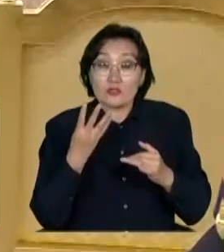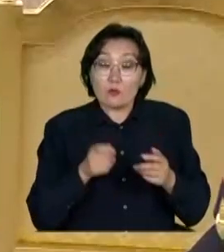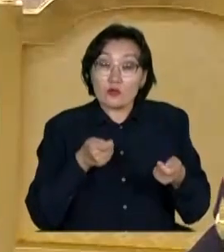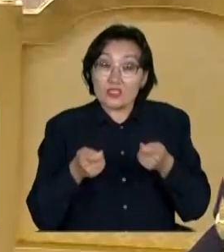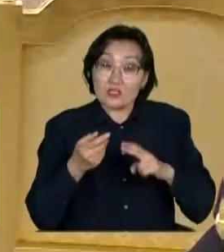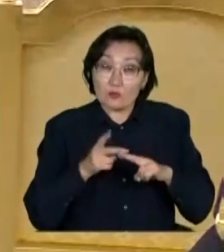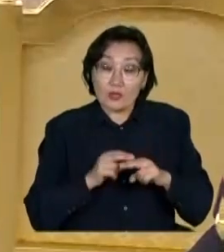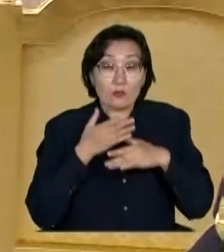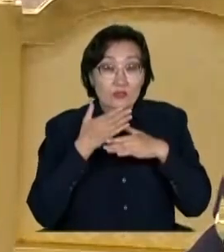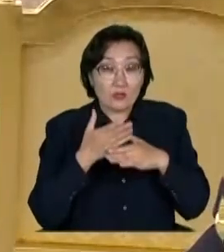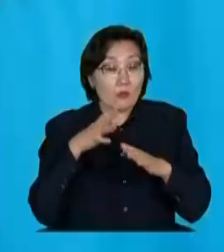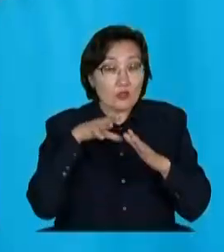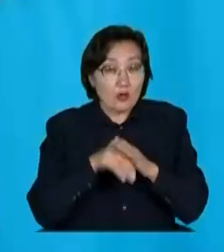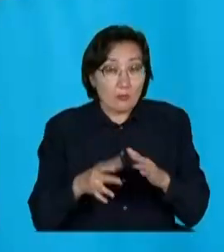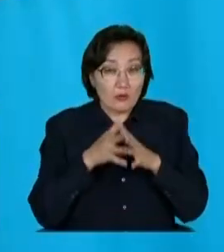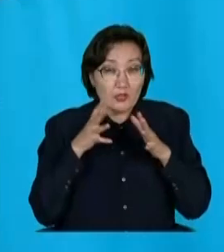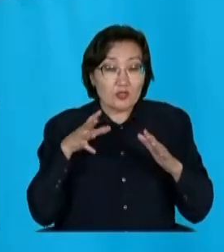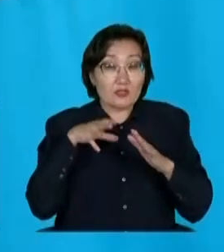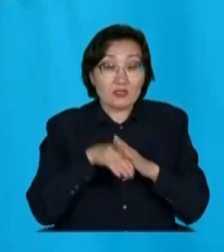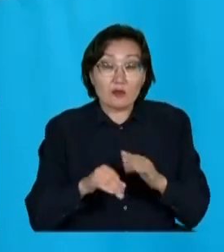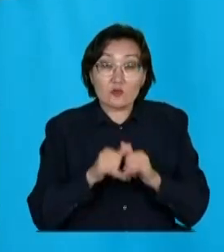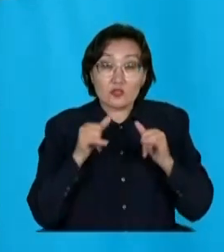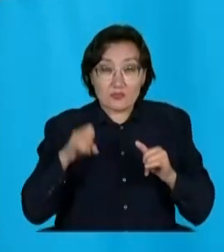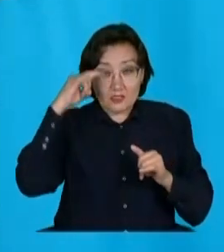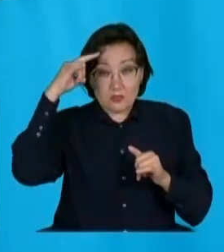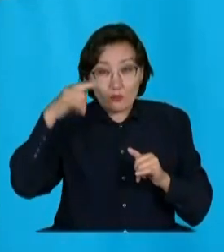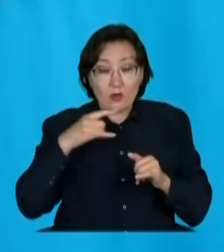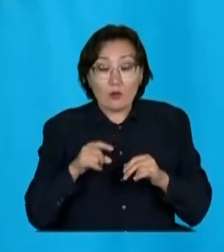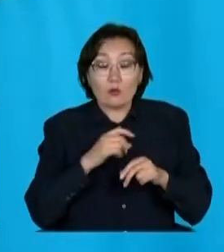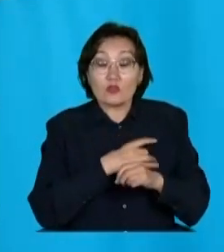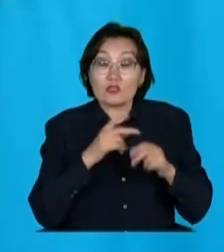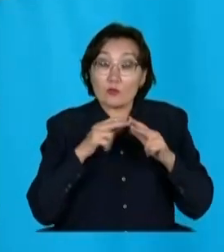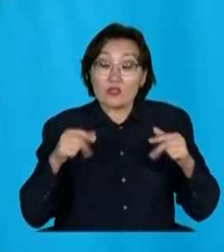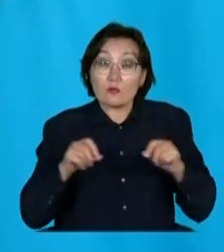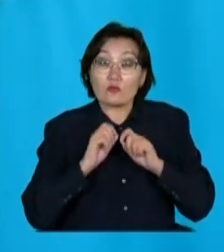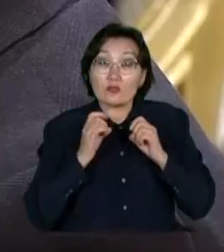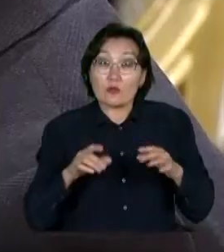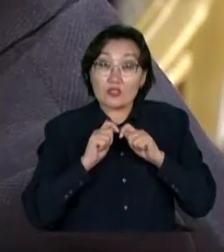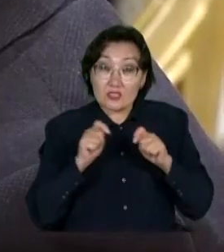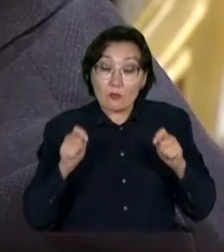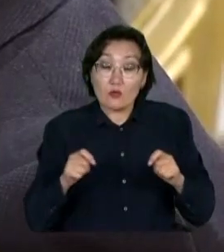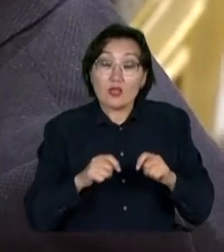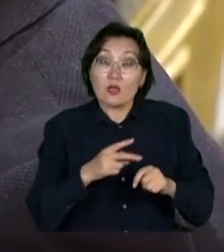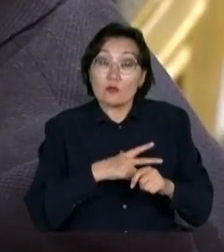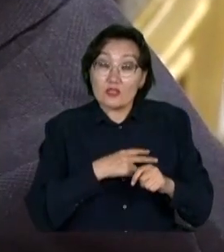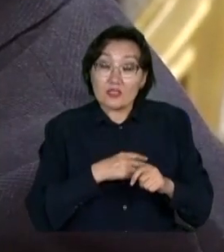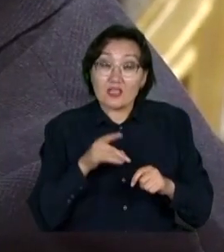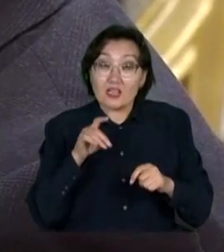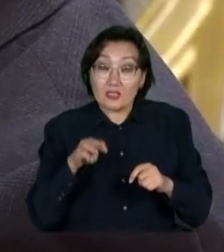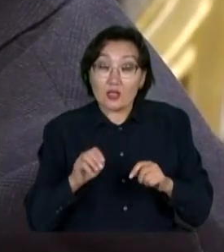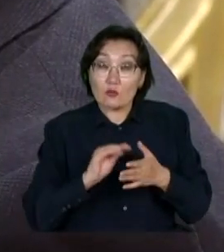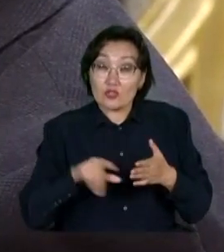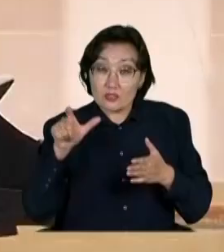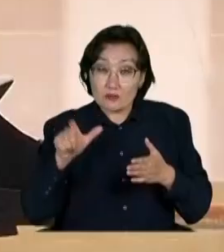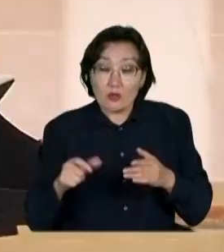власть, которая способна внести большой вклад в развитие страны. В Акурде президент торжественно вручил премии и гранты журналистам, а